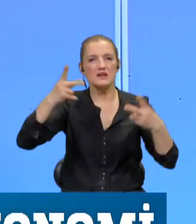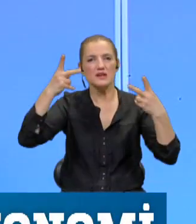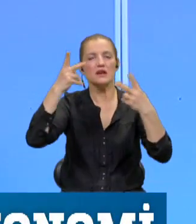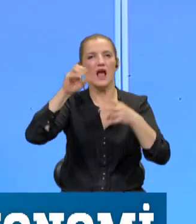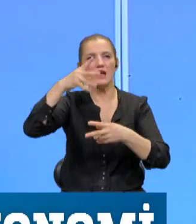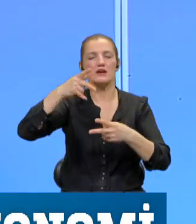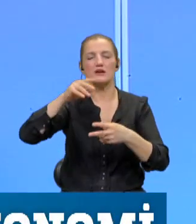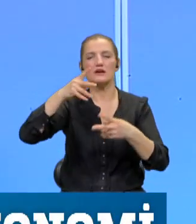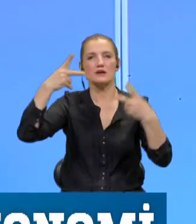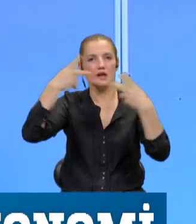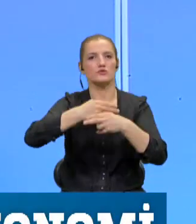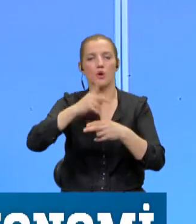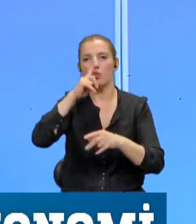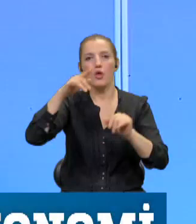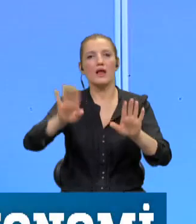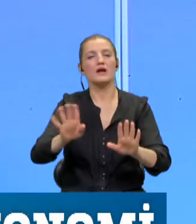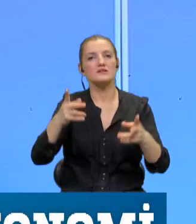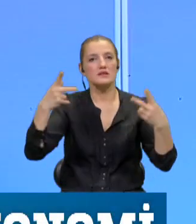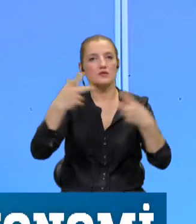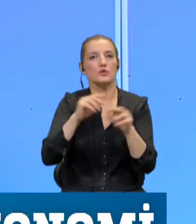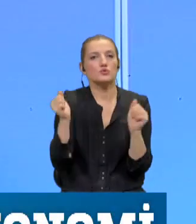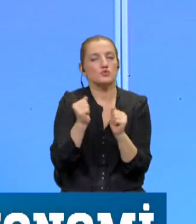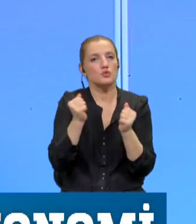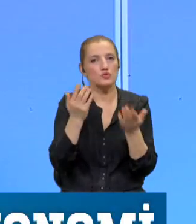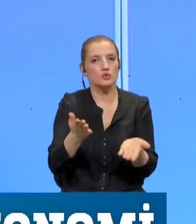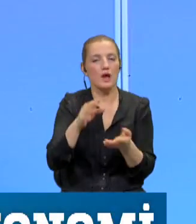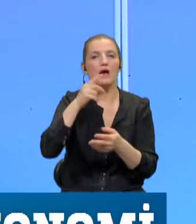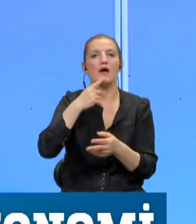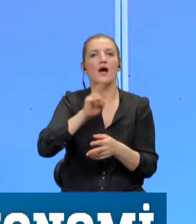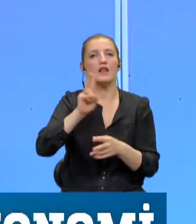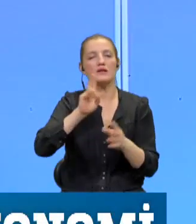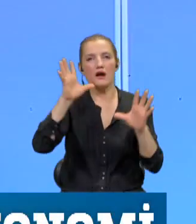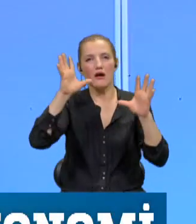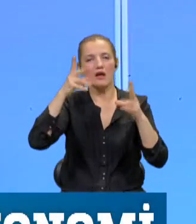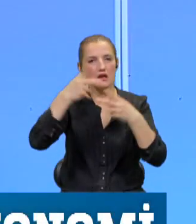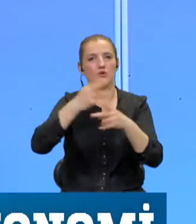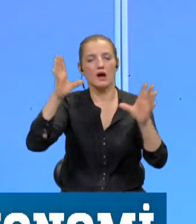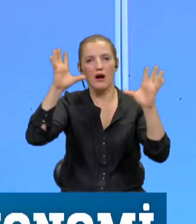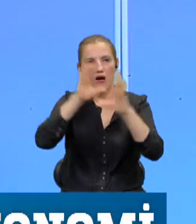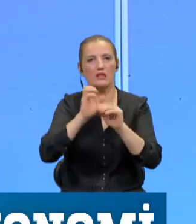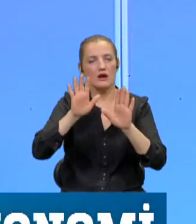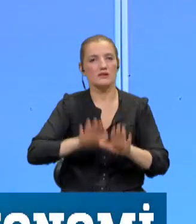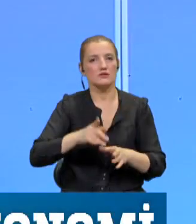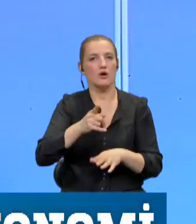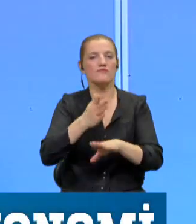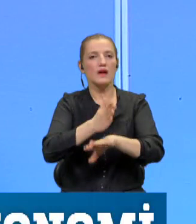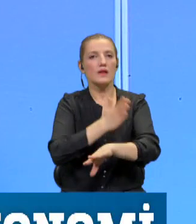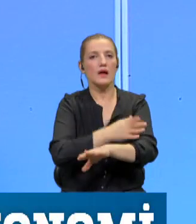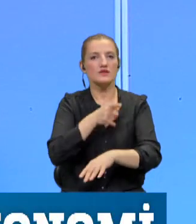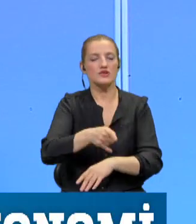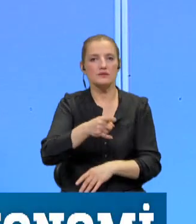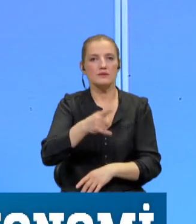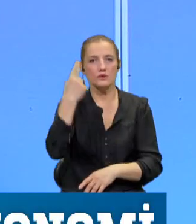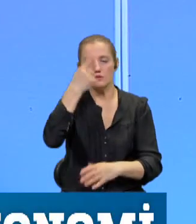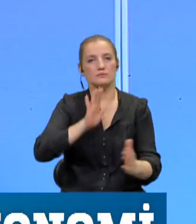karanlıkta kalıyoruz doğalgazı kesiyorlar soğukta kalıyorsun elektriği kesiyorlar karanlıkta kalıyoruz ne vatandaş bununla